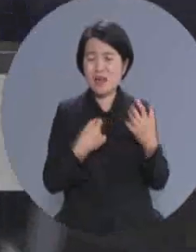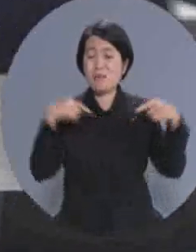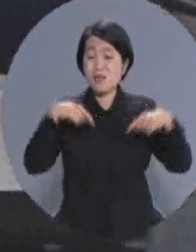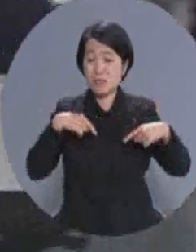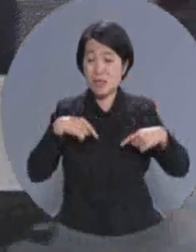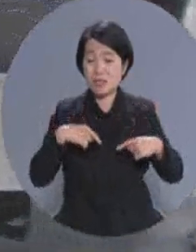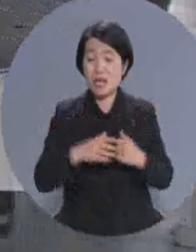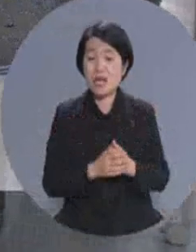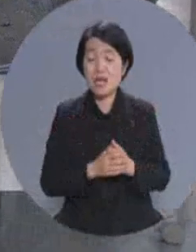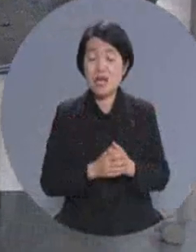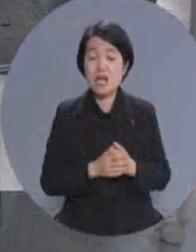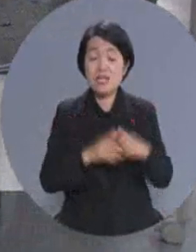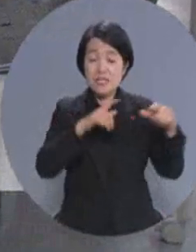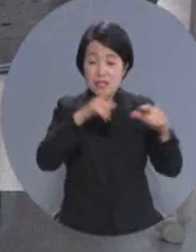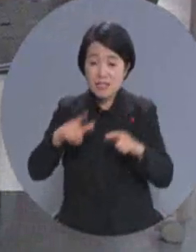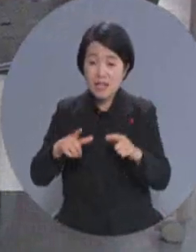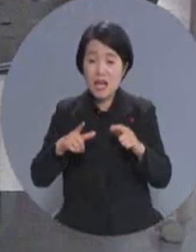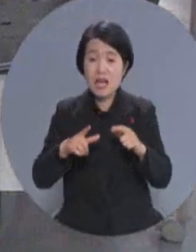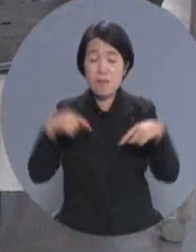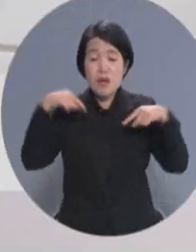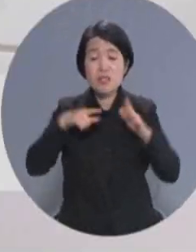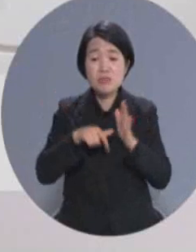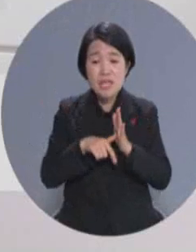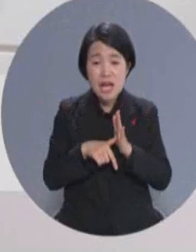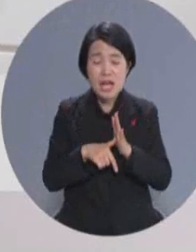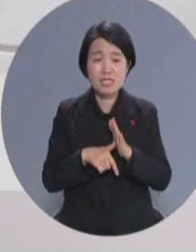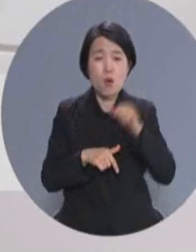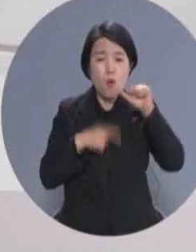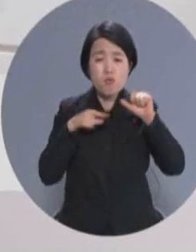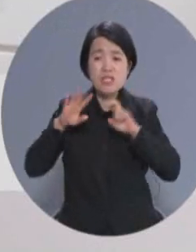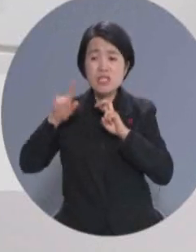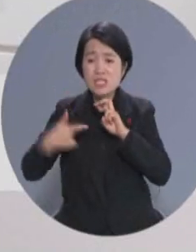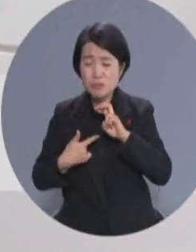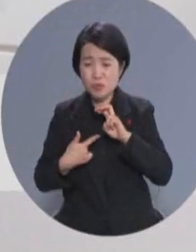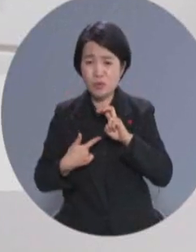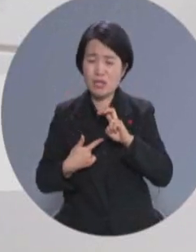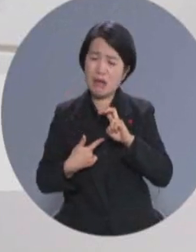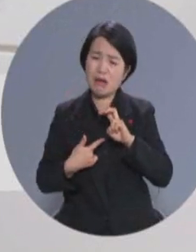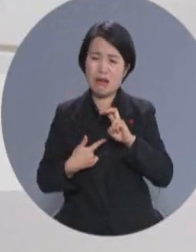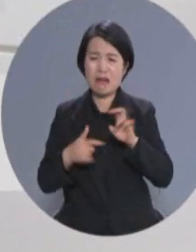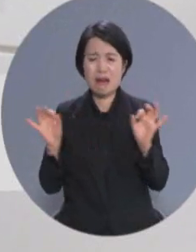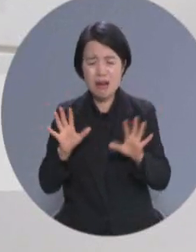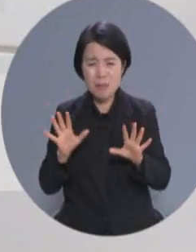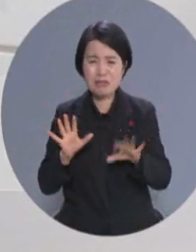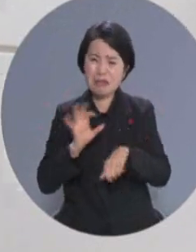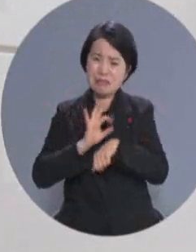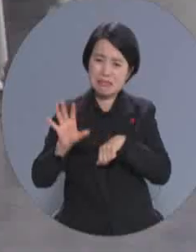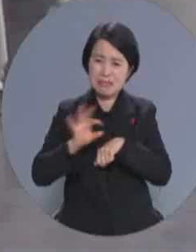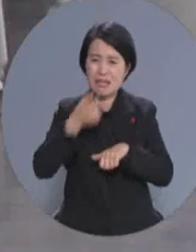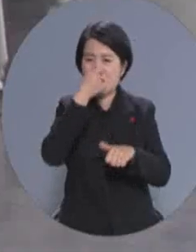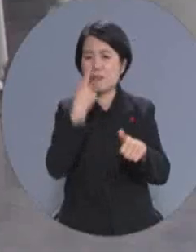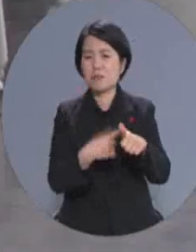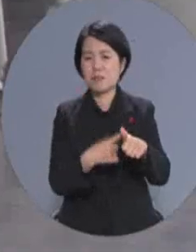배정된 시간이 짧게는 5분에서 길어야 20분에게 요식 행위라는 지적도 나오고 있습니다 니다